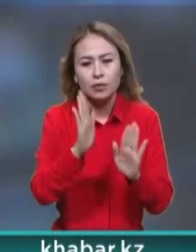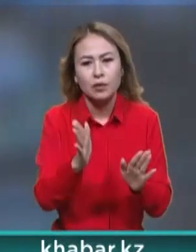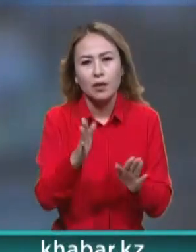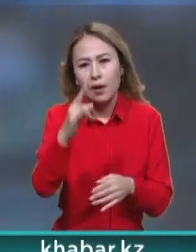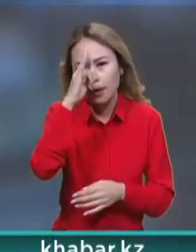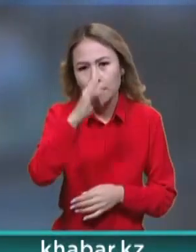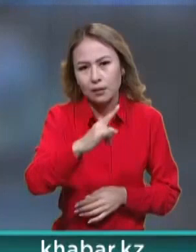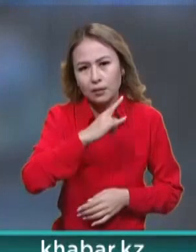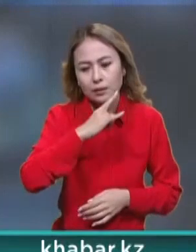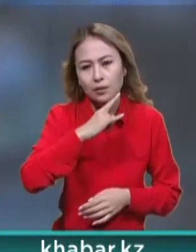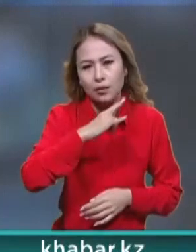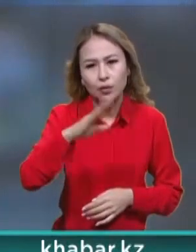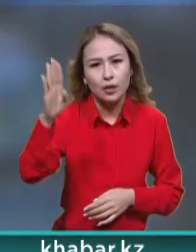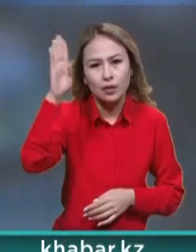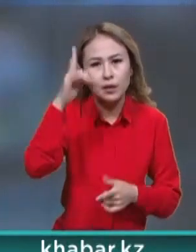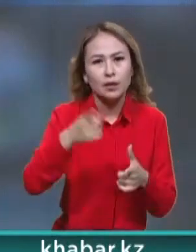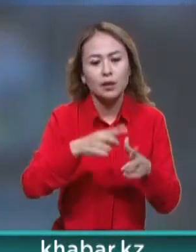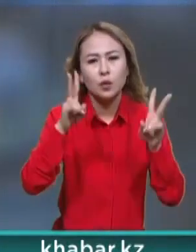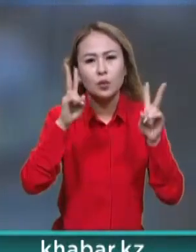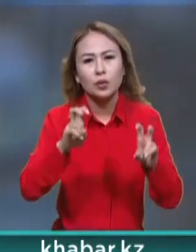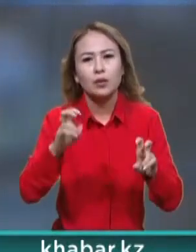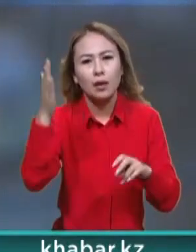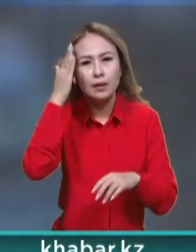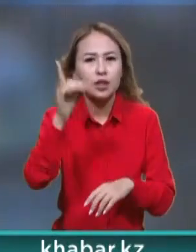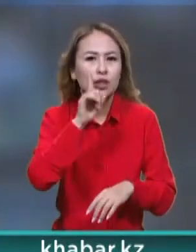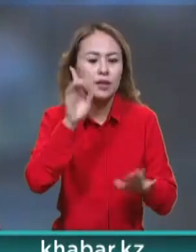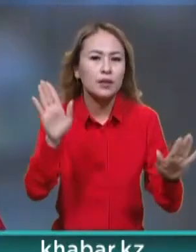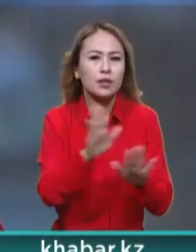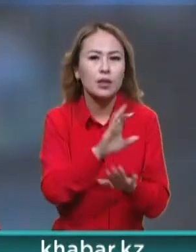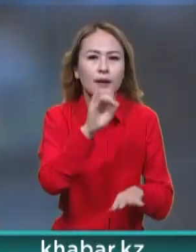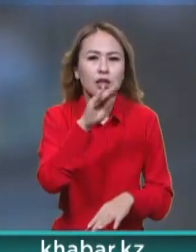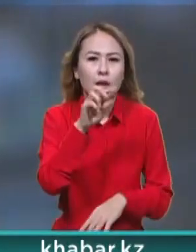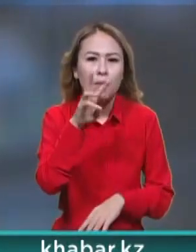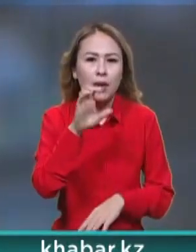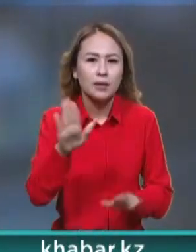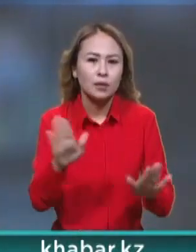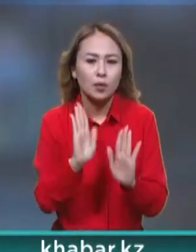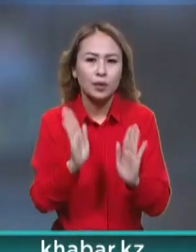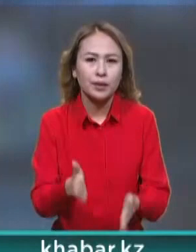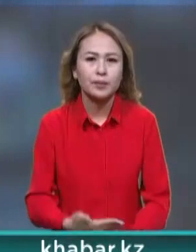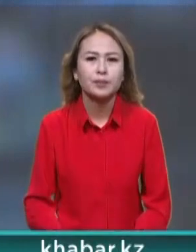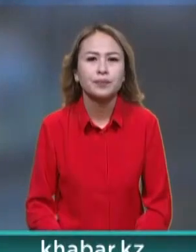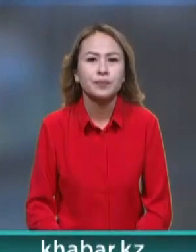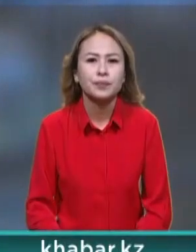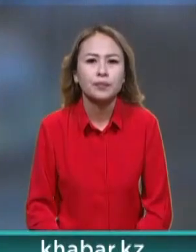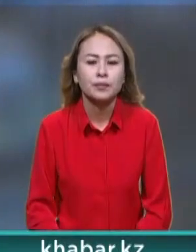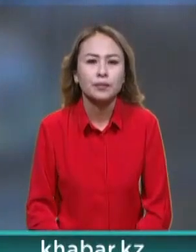баянды ұсынады. Әні қазақтың ұлдары деп аталады. Туындыны талантты жас әнші Ержан Максим орындайды.